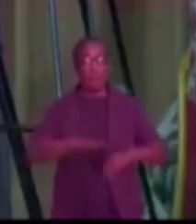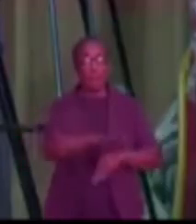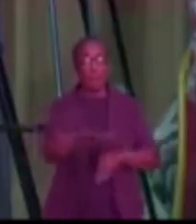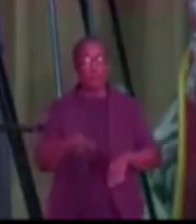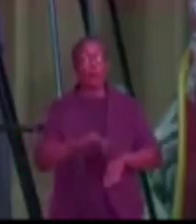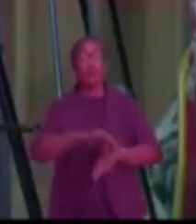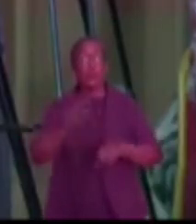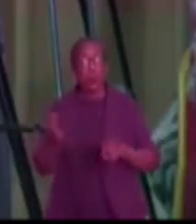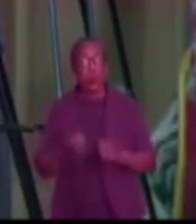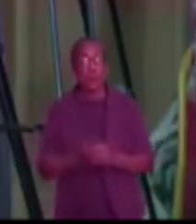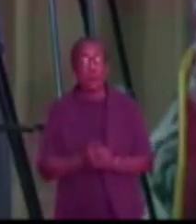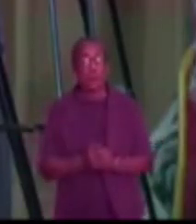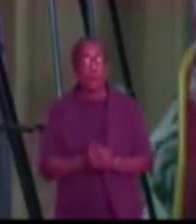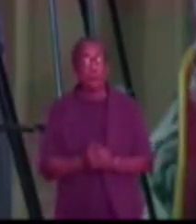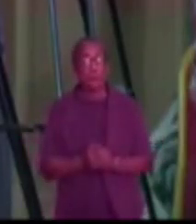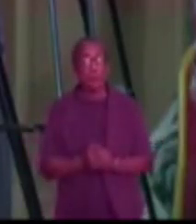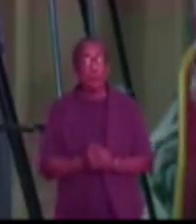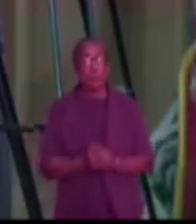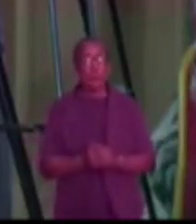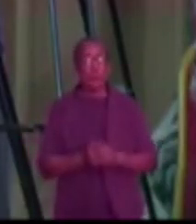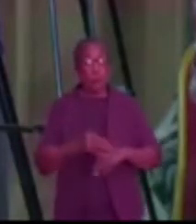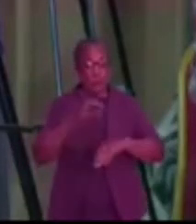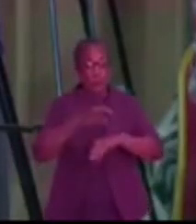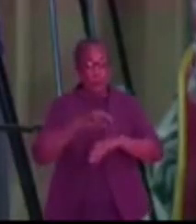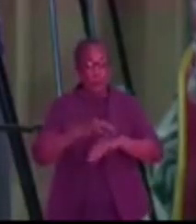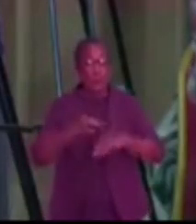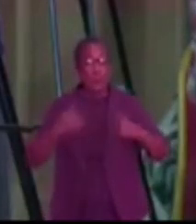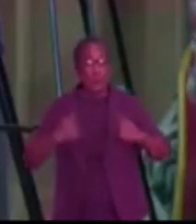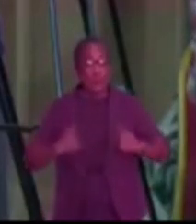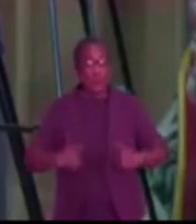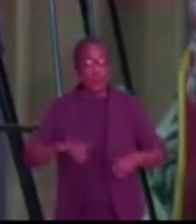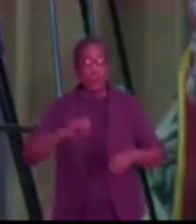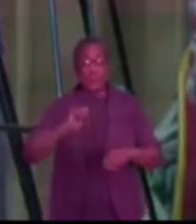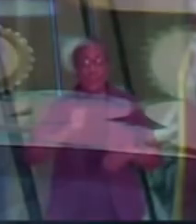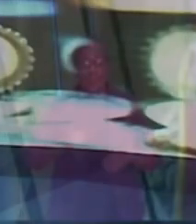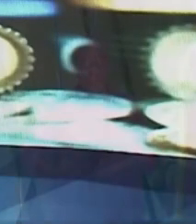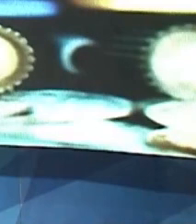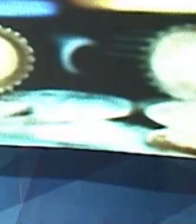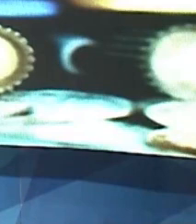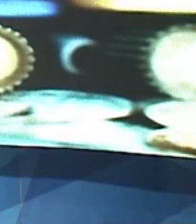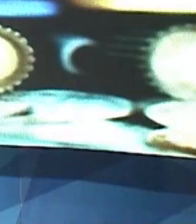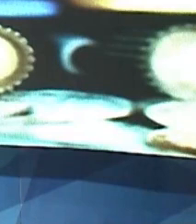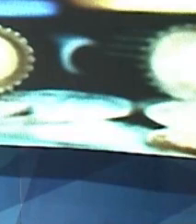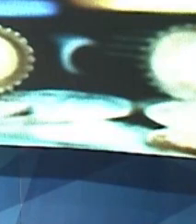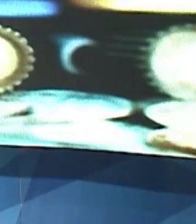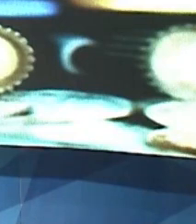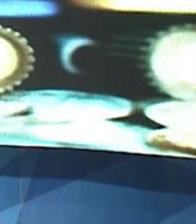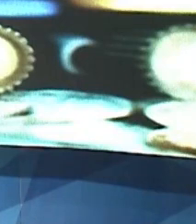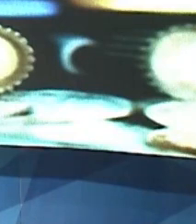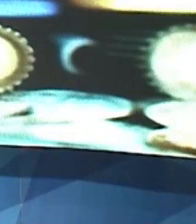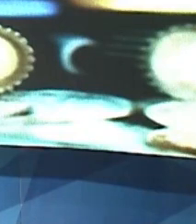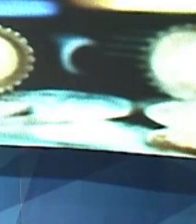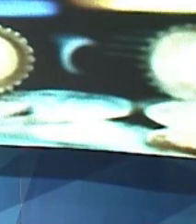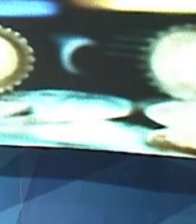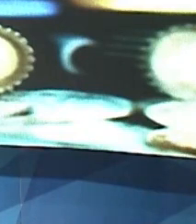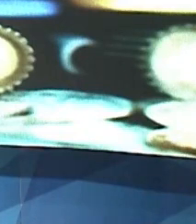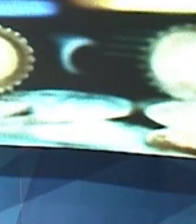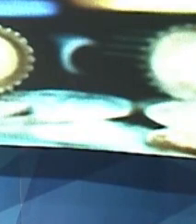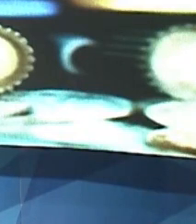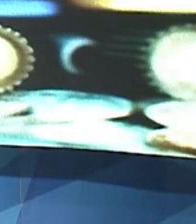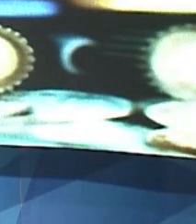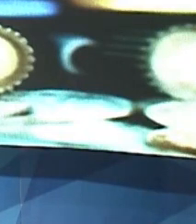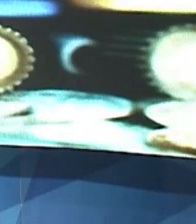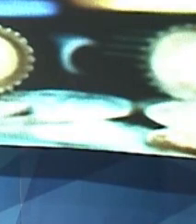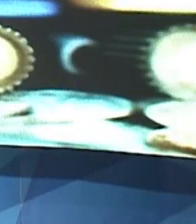eerste regeringspersconferentie dat het IMF-doel om de inflatie beneden de 40% te houden ook